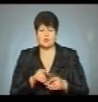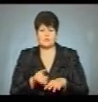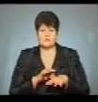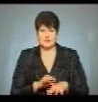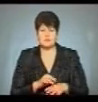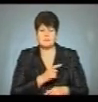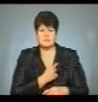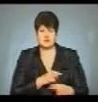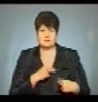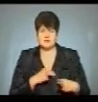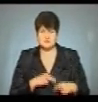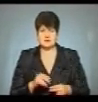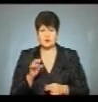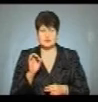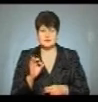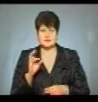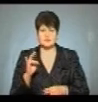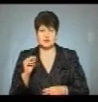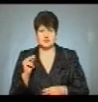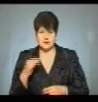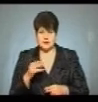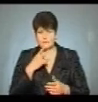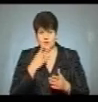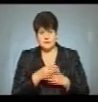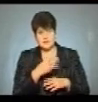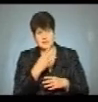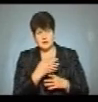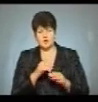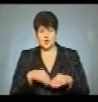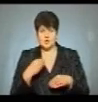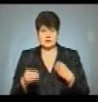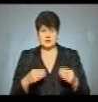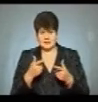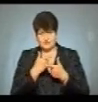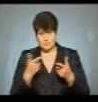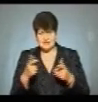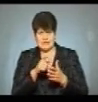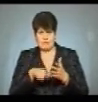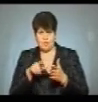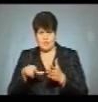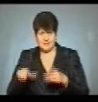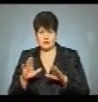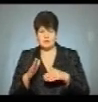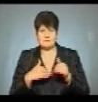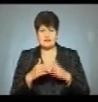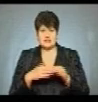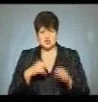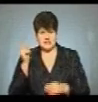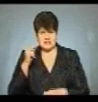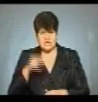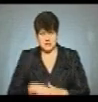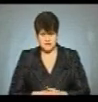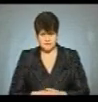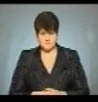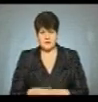медична працівниця школи Оксана Нечай. Каже, дітям покажуть презентацію, роздадуть інформаційні буклети, також буде практичне заняття. Ми